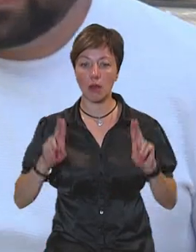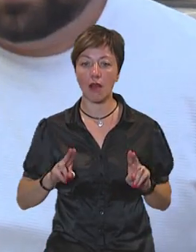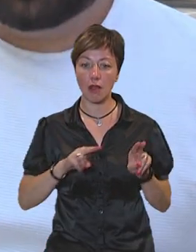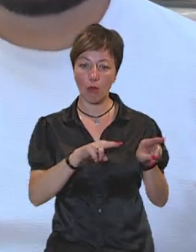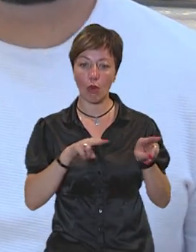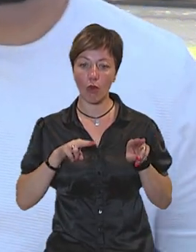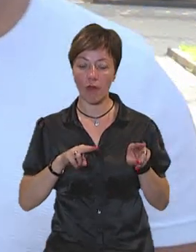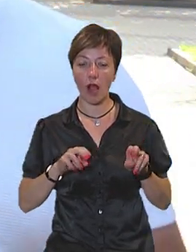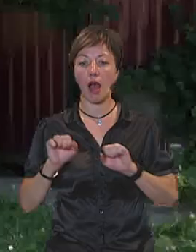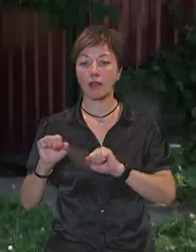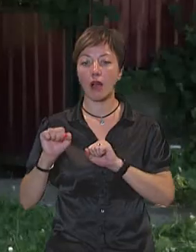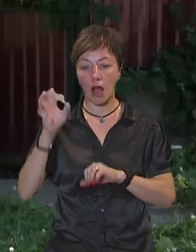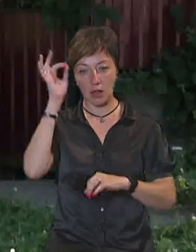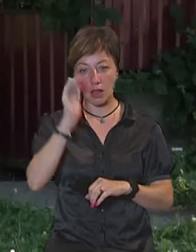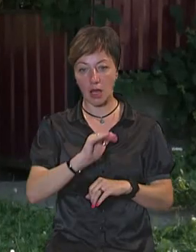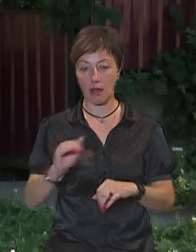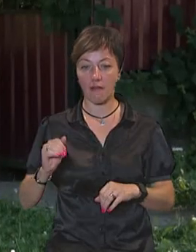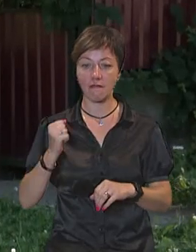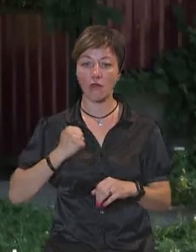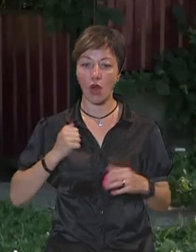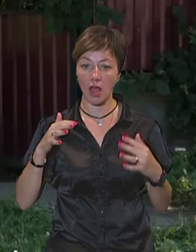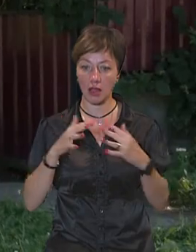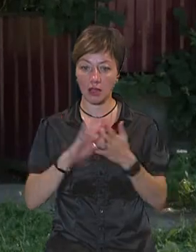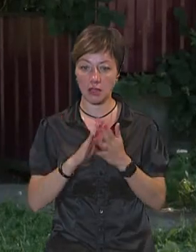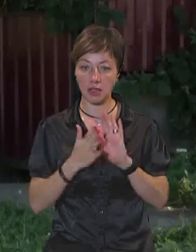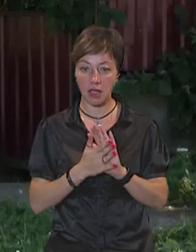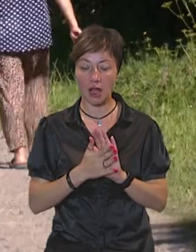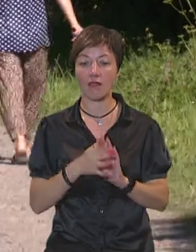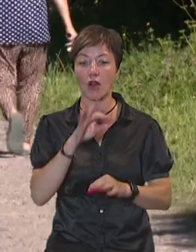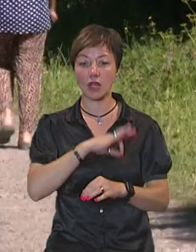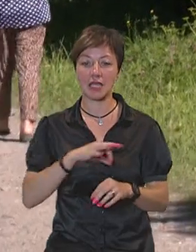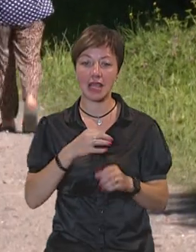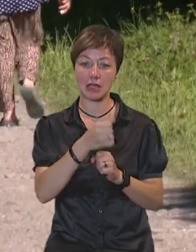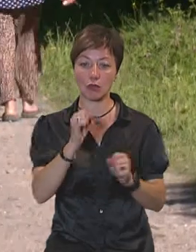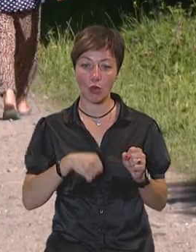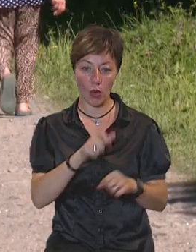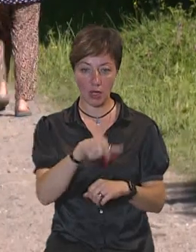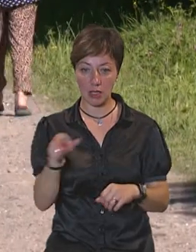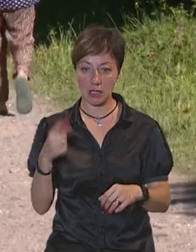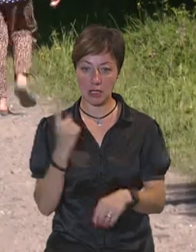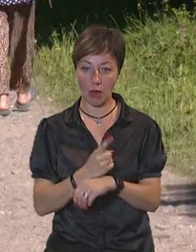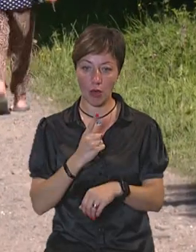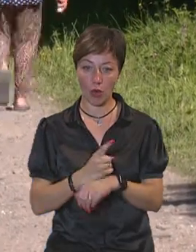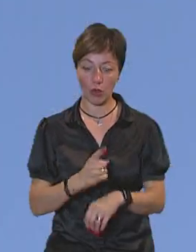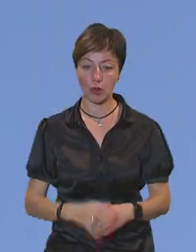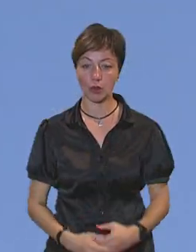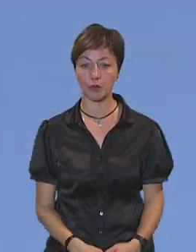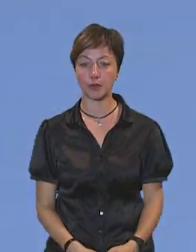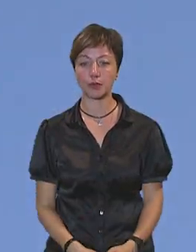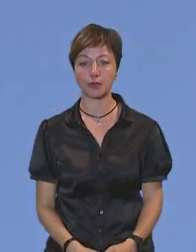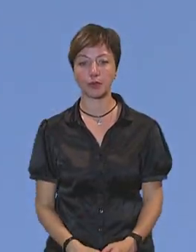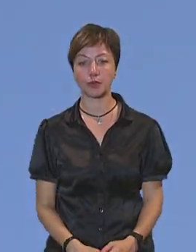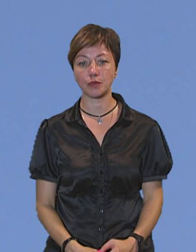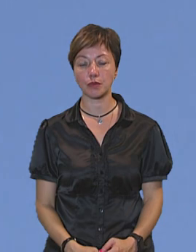полювання. Адвокат нагадав, під час воєнного стану використання зброї цивільними заборонено. Діана Колесник, Михайло